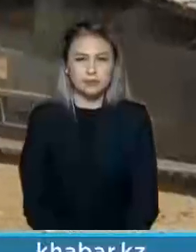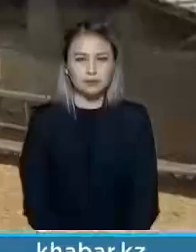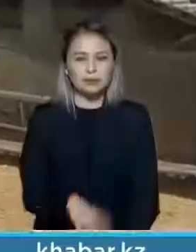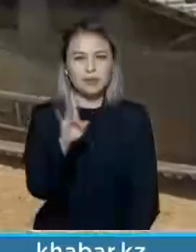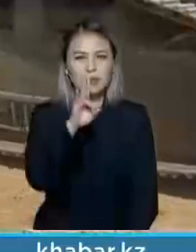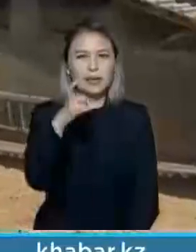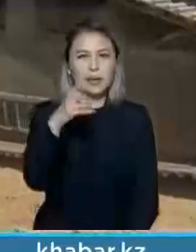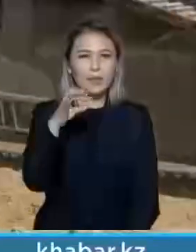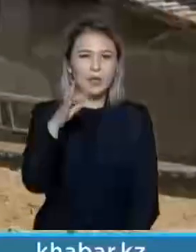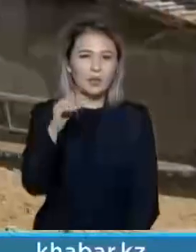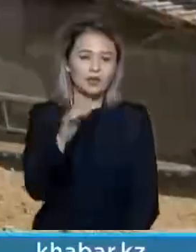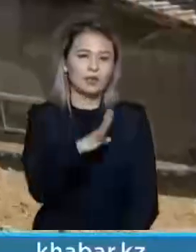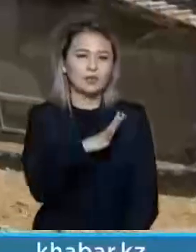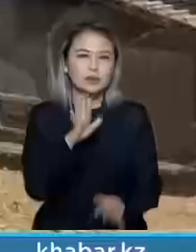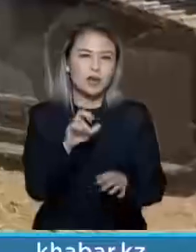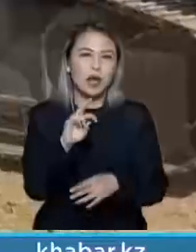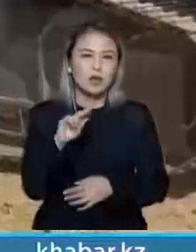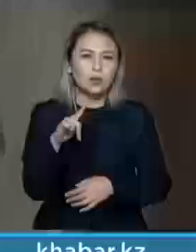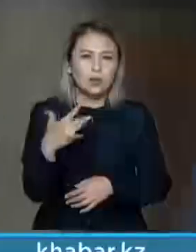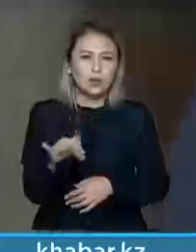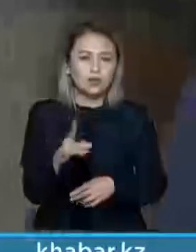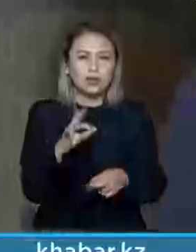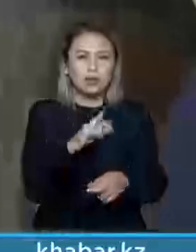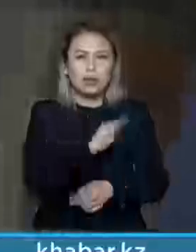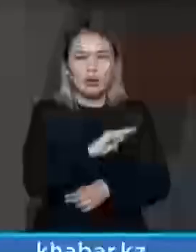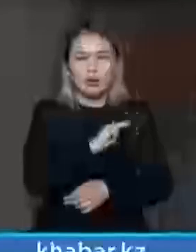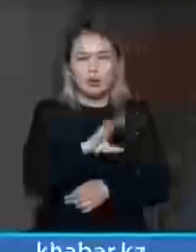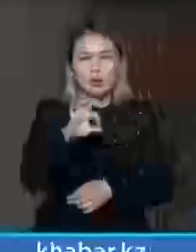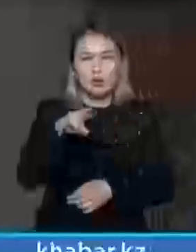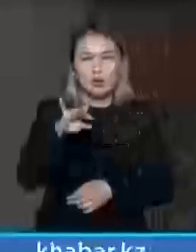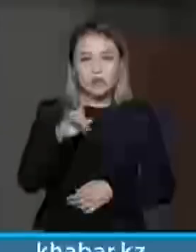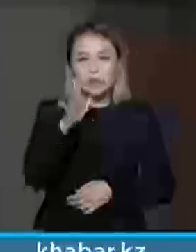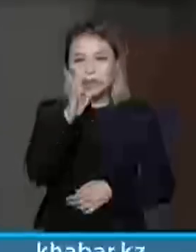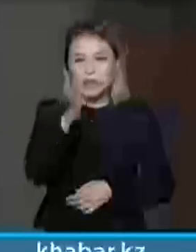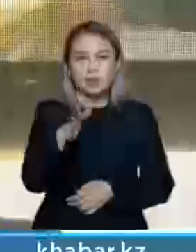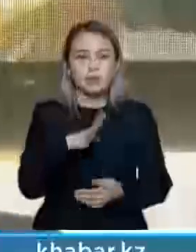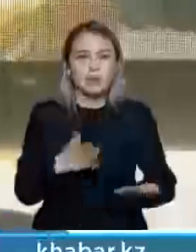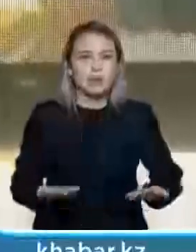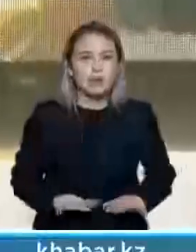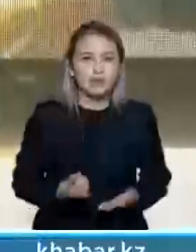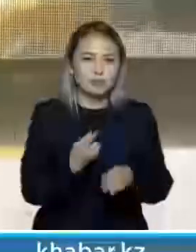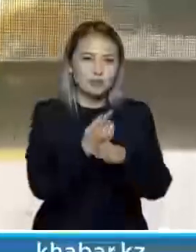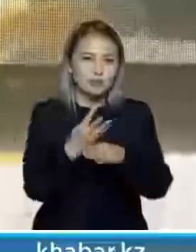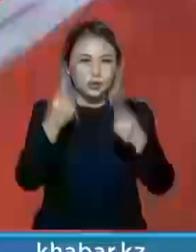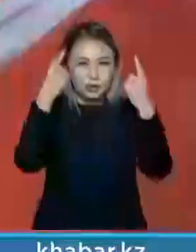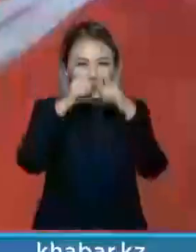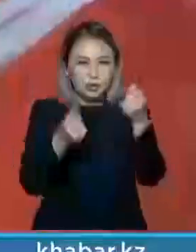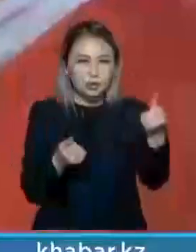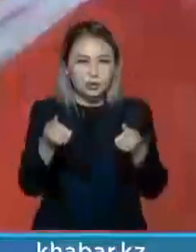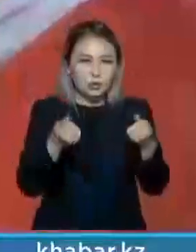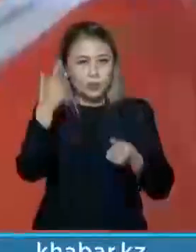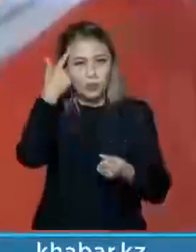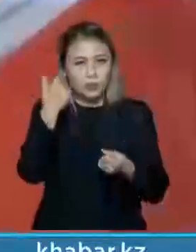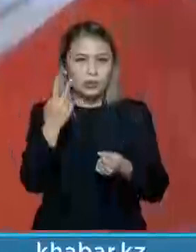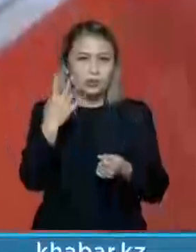Наталья Хлебникова Казминерал Сақтоғай мыс кенішінде оператор болып жұмыс істейді. 5 жыл ішінде бірнеше техниканы жүргізуді үйренген. Алғашында